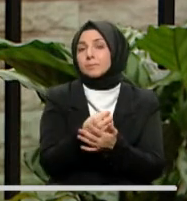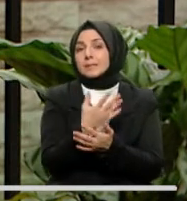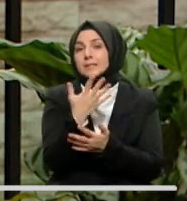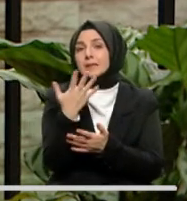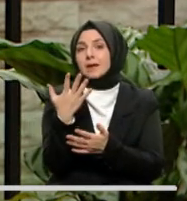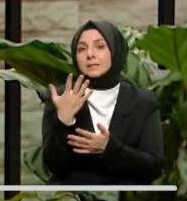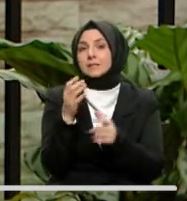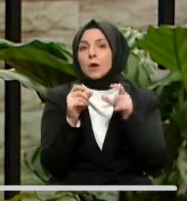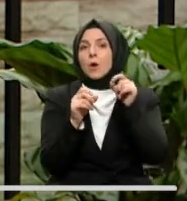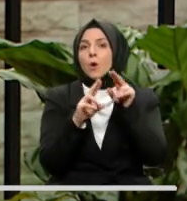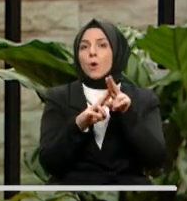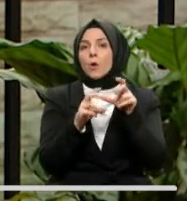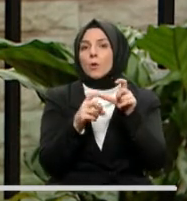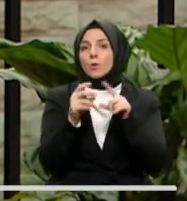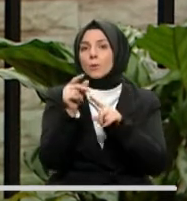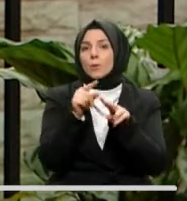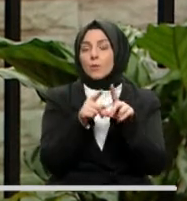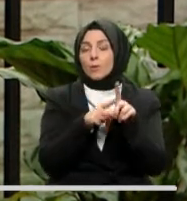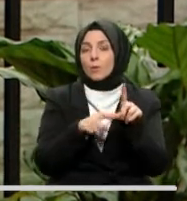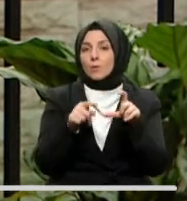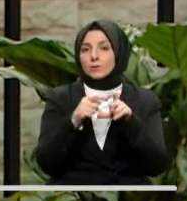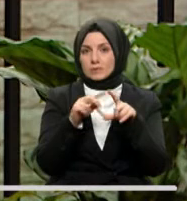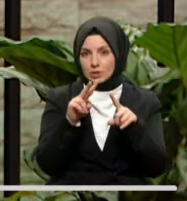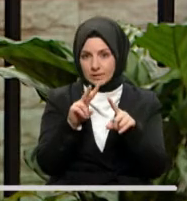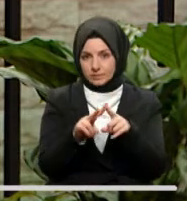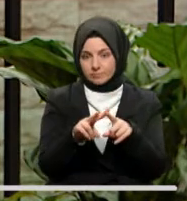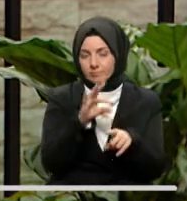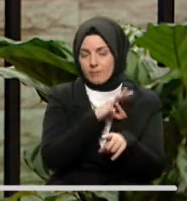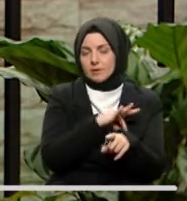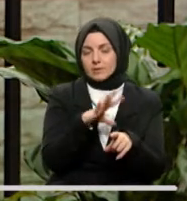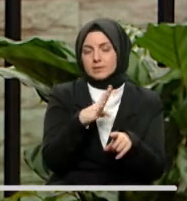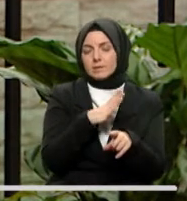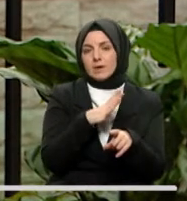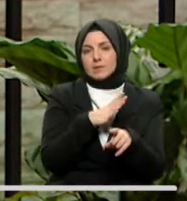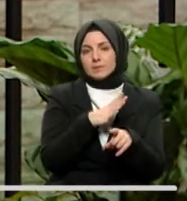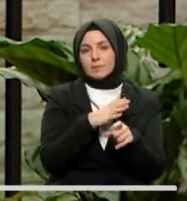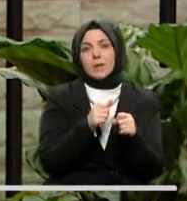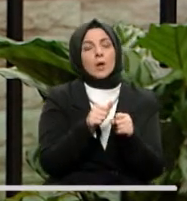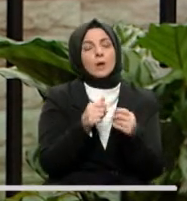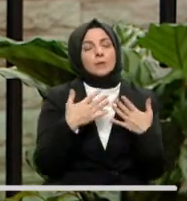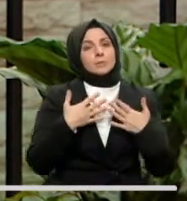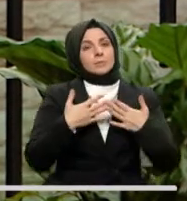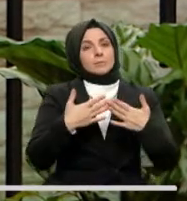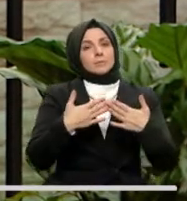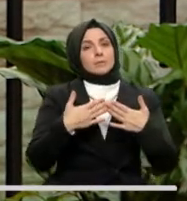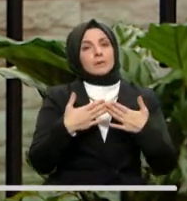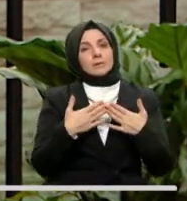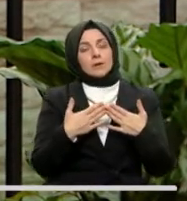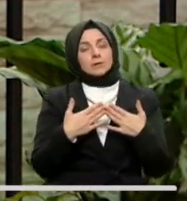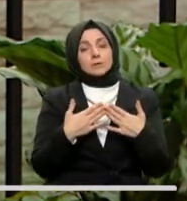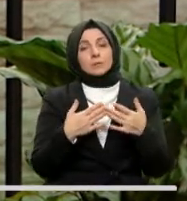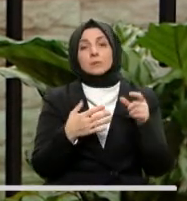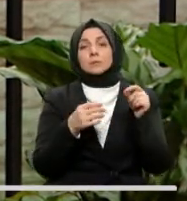çoğunluğunu havadaki karbondioksit alıp gündüz dışarı oksijen ve dolayısıyla nefes aldığımız yok şimdi bitkiler doğaya salınıyor